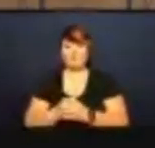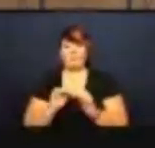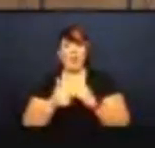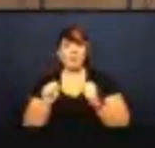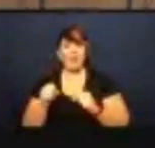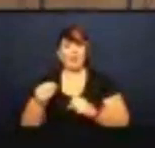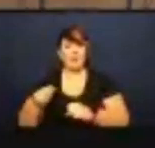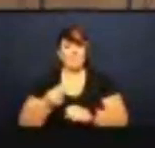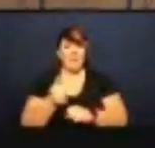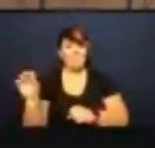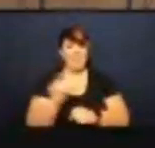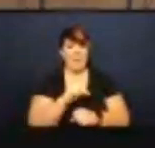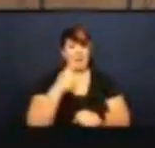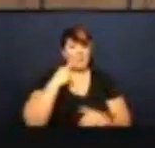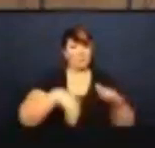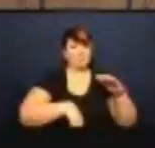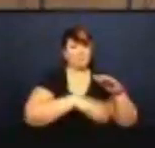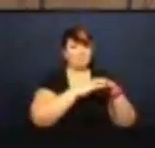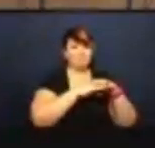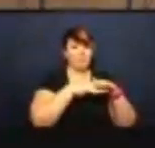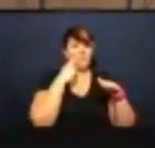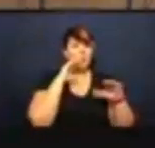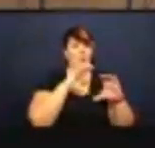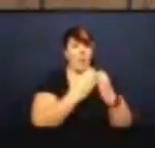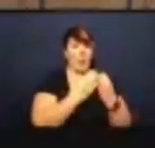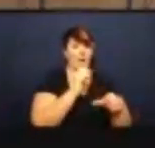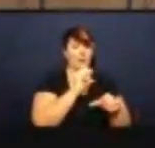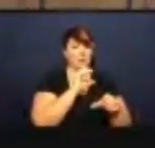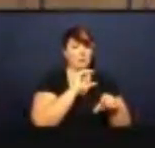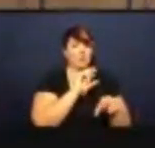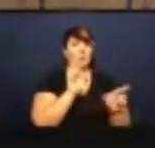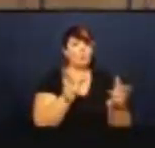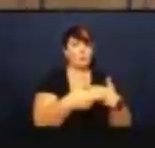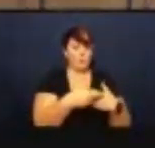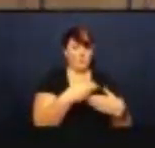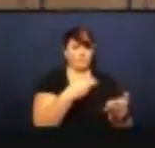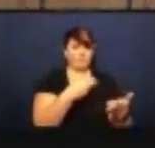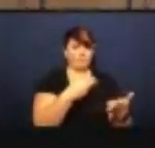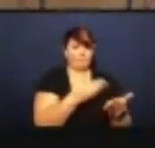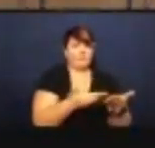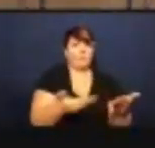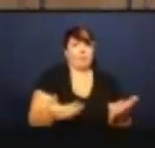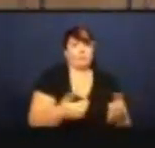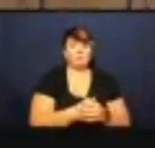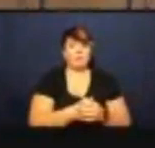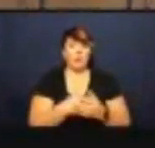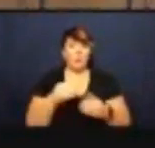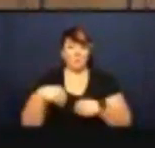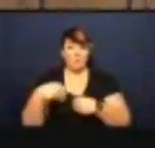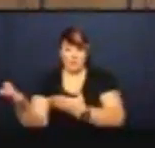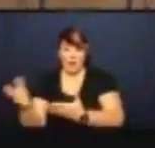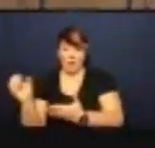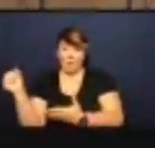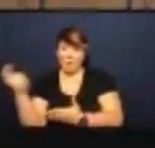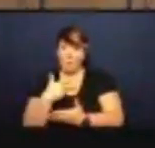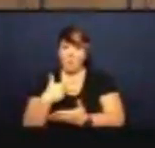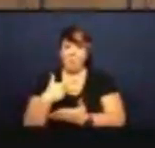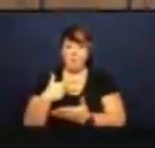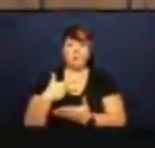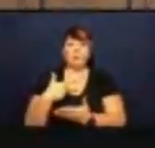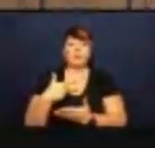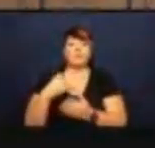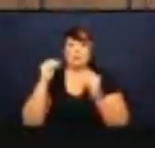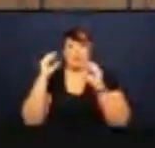na tutakuwa tukitafuta namna ambavyo tunaweza kurejeshea walimu fedha ambazo wametumia katika kununua vifaa